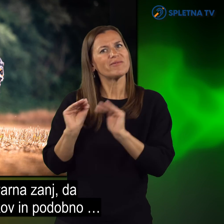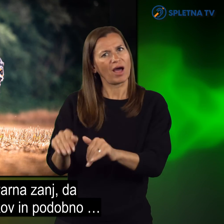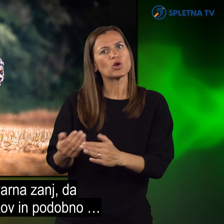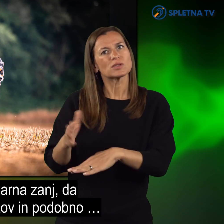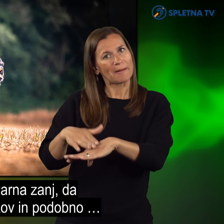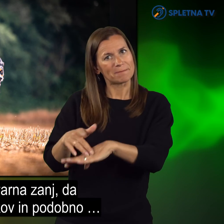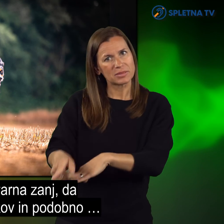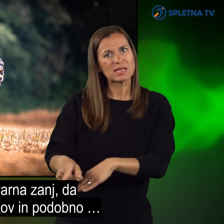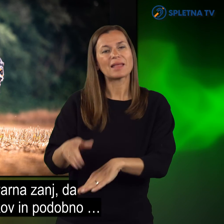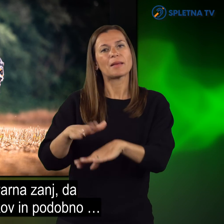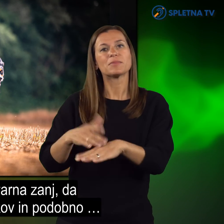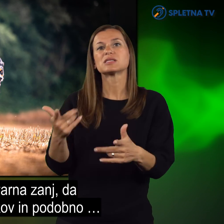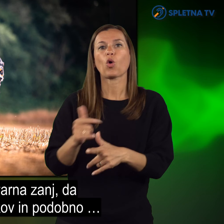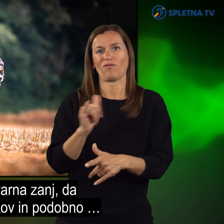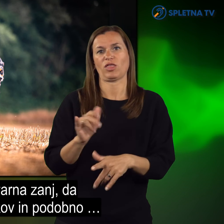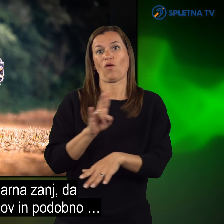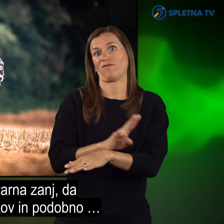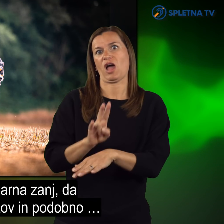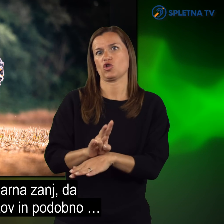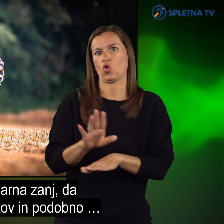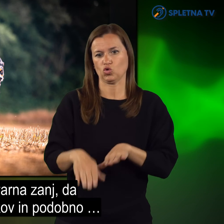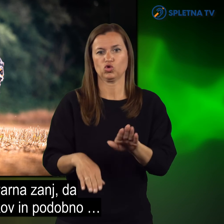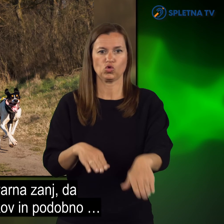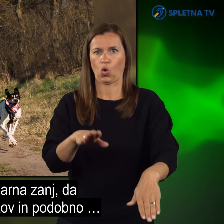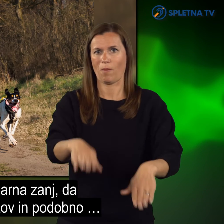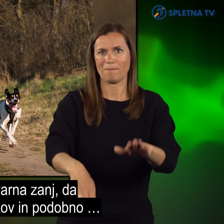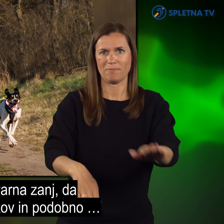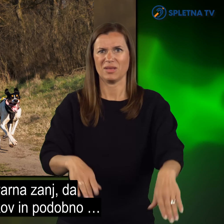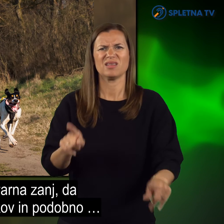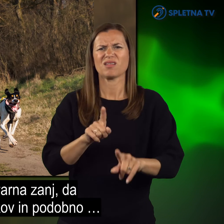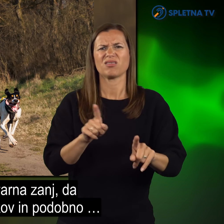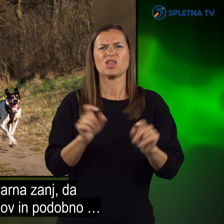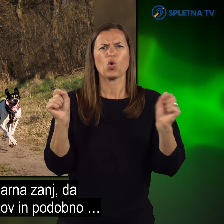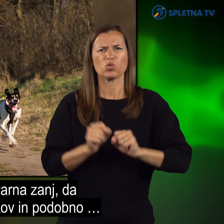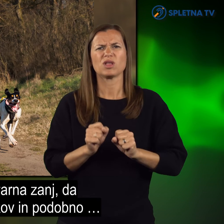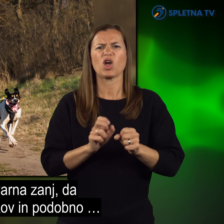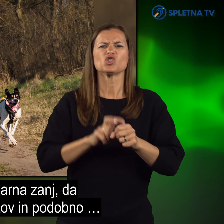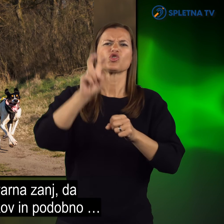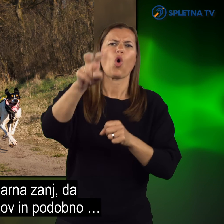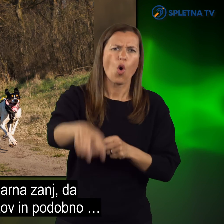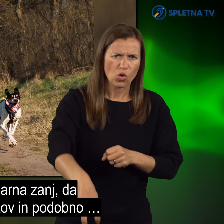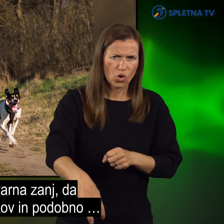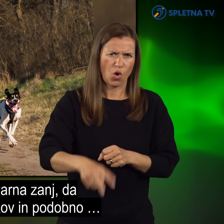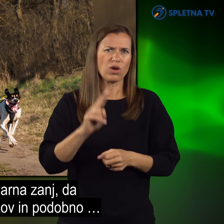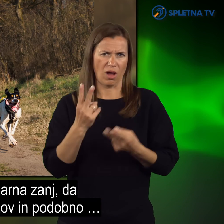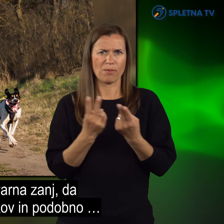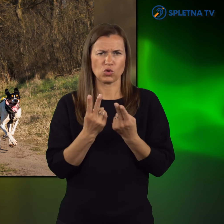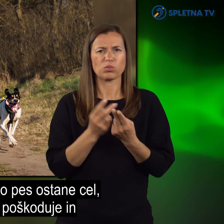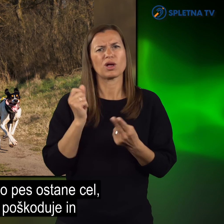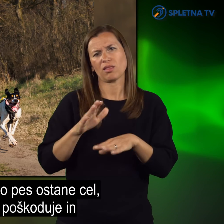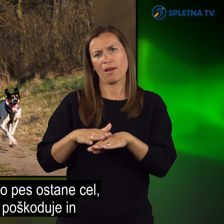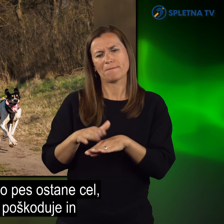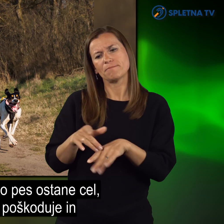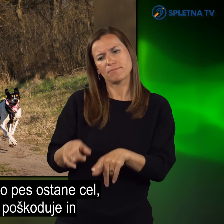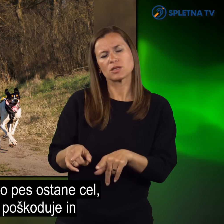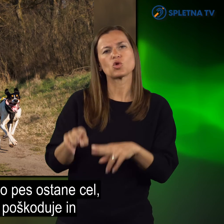nevarna, da pes lahko zmeraj varno stopi, da ni nekih hudih skokov, kaj takega, tako da v